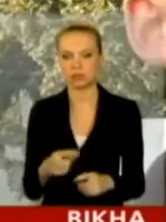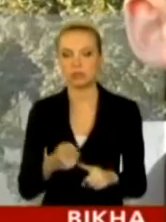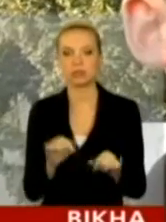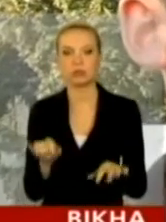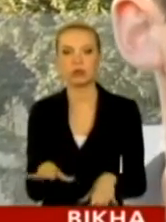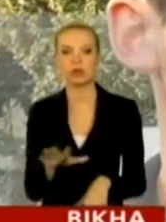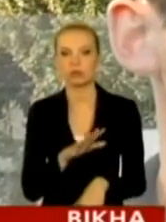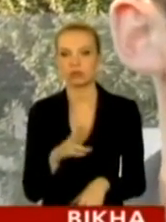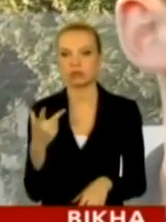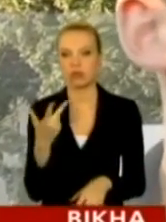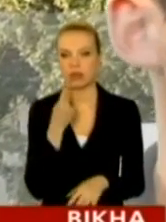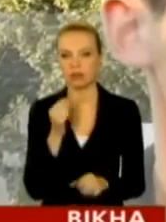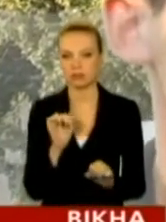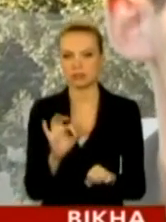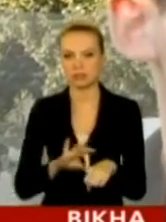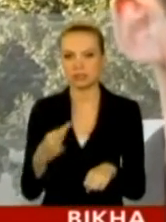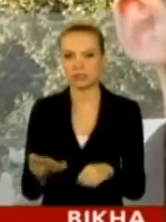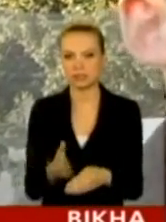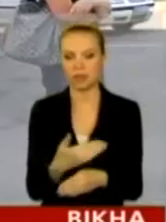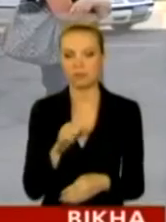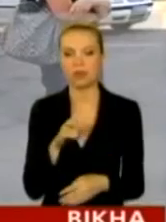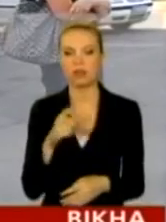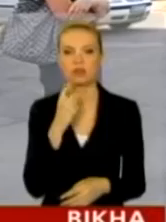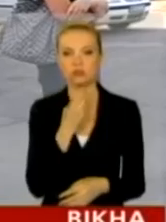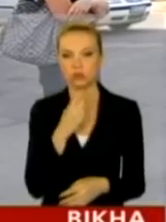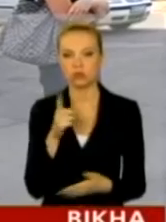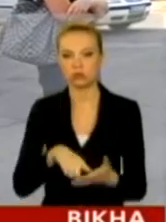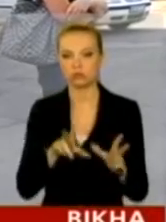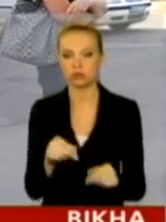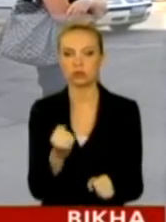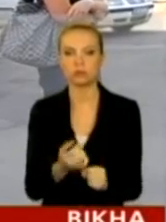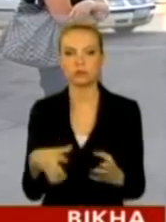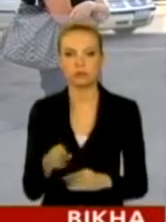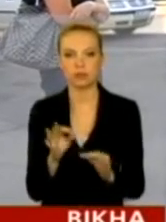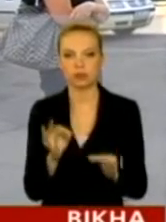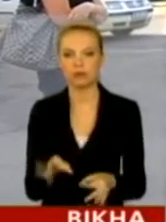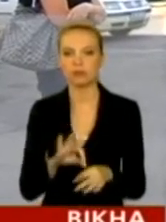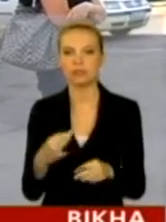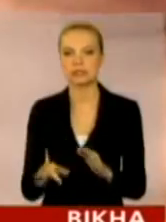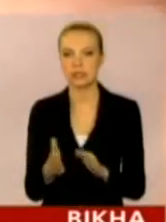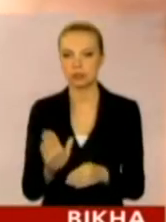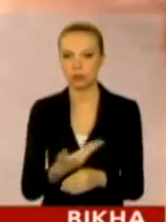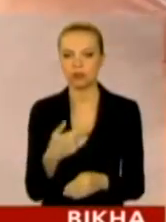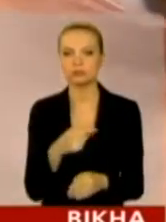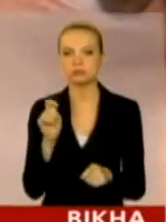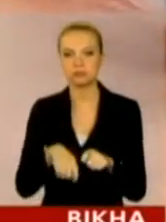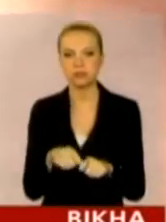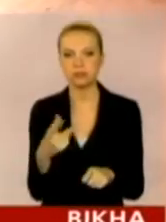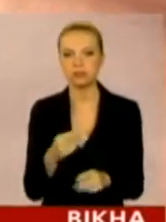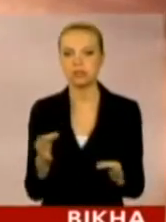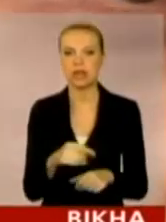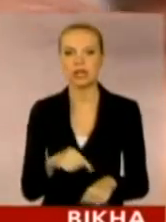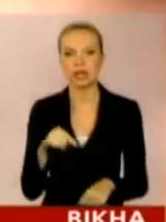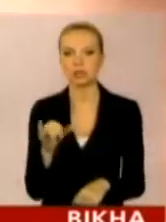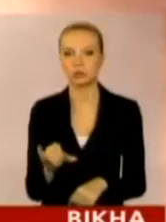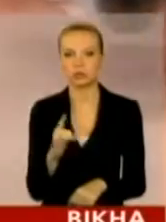бути й анестезія. Одначе стоматолог, переконує Вікна, зробив усе правильно. Знеболювальне ввів перевірене, ніяких реакцій на